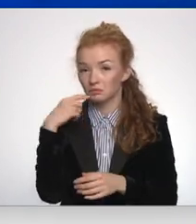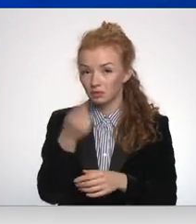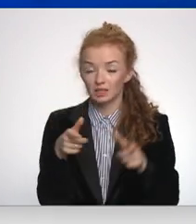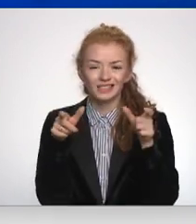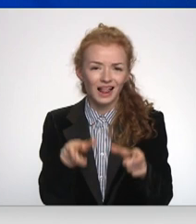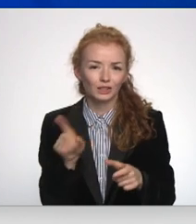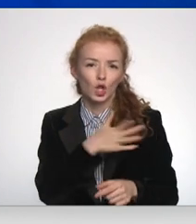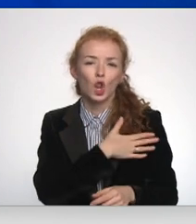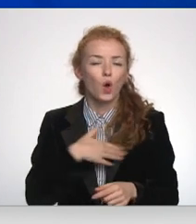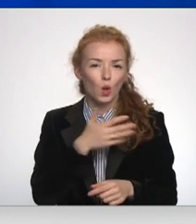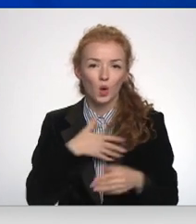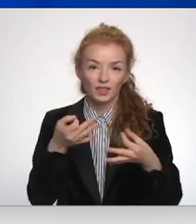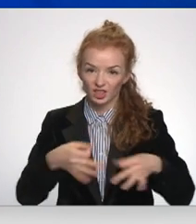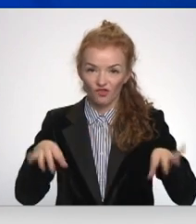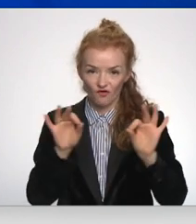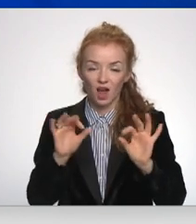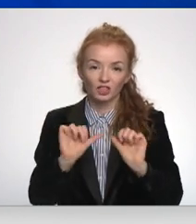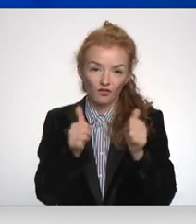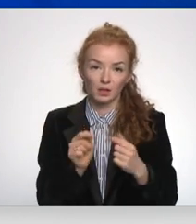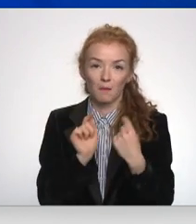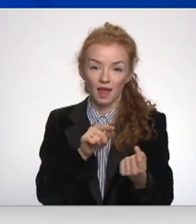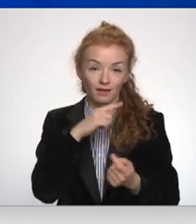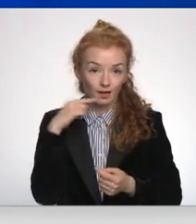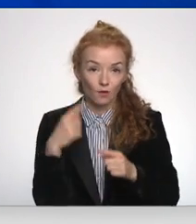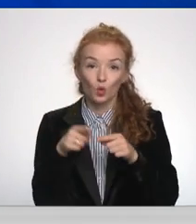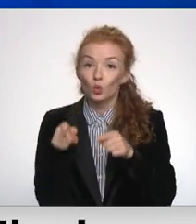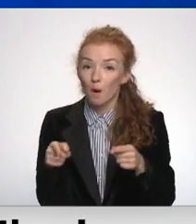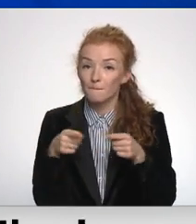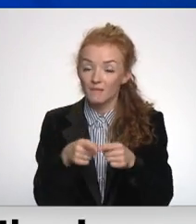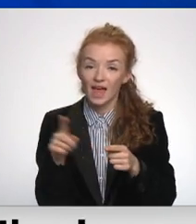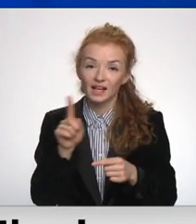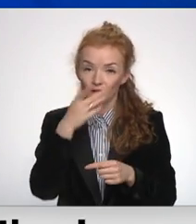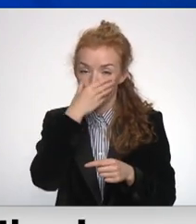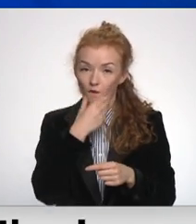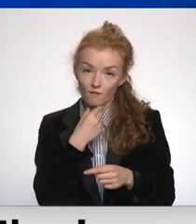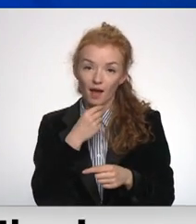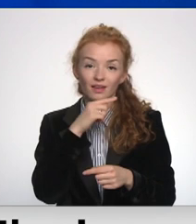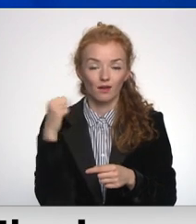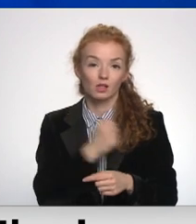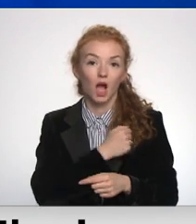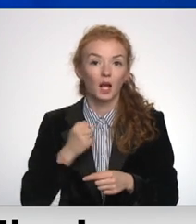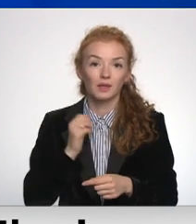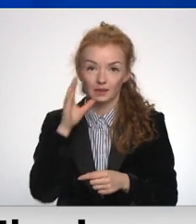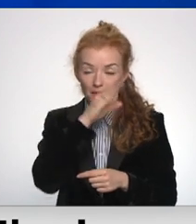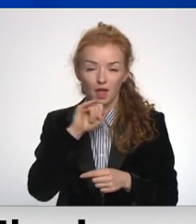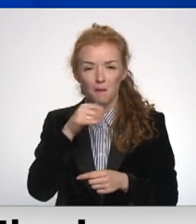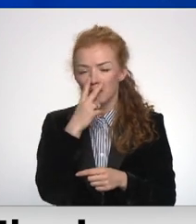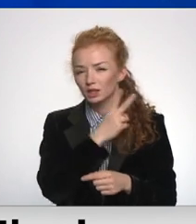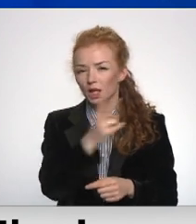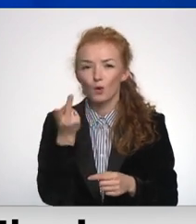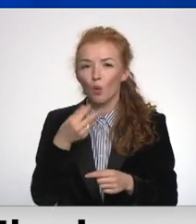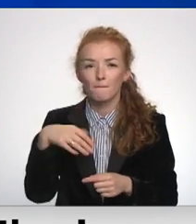Sankcijas ir ārkārtīgi svarīgs ierocis pret Krieviju, un to mērķis ir novājināt Krievijas karaspējas. Ja palūkojamies, ko